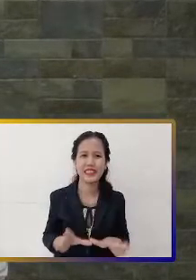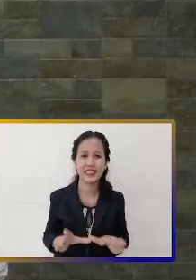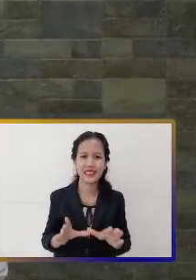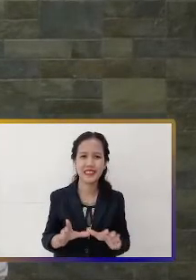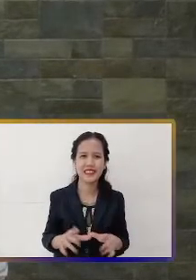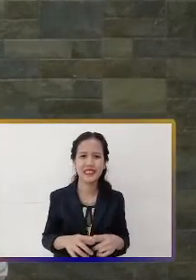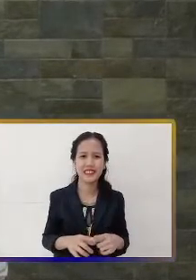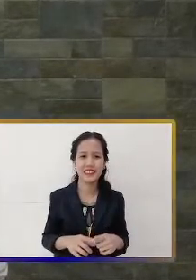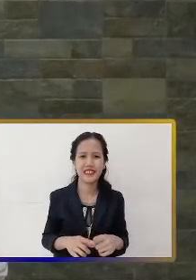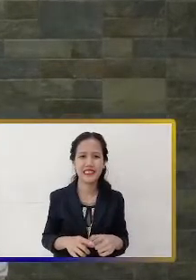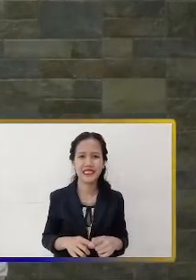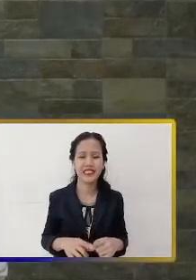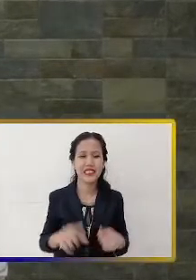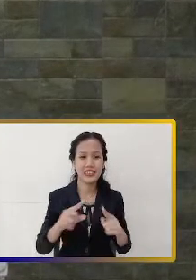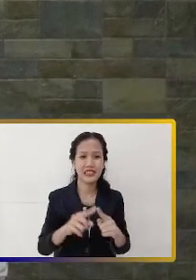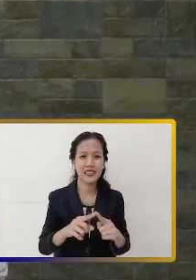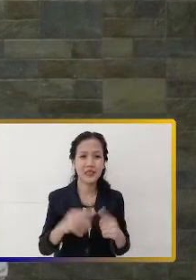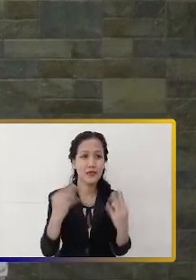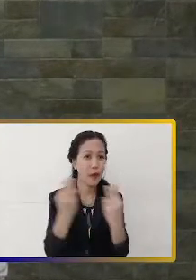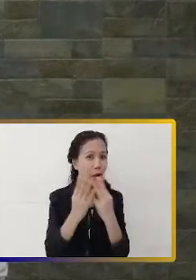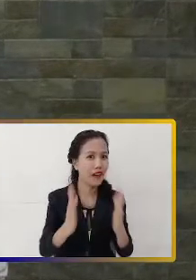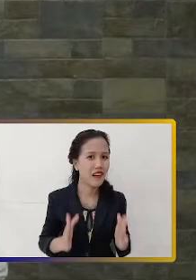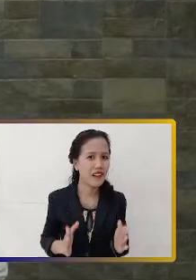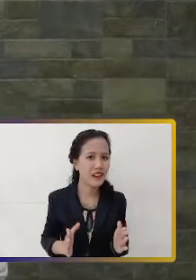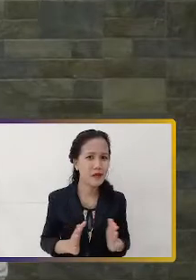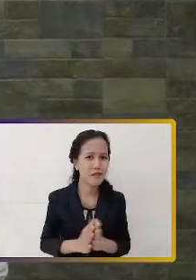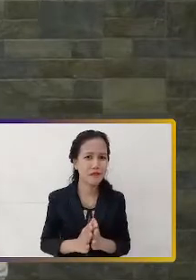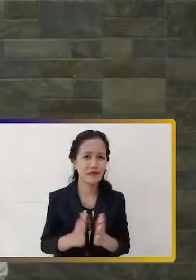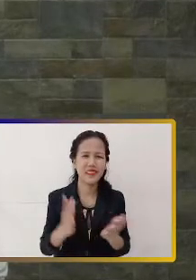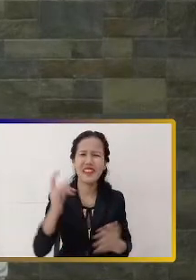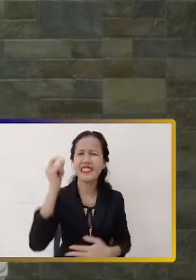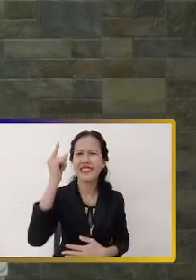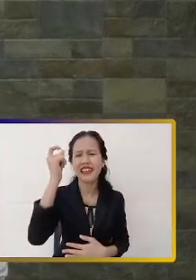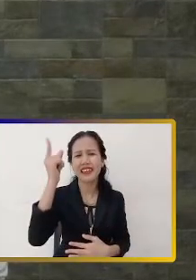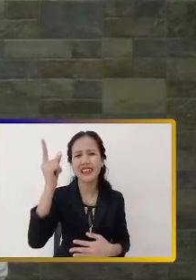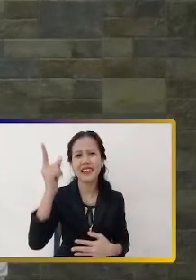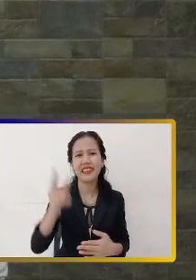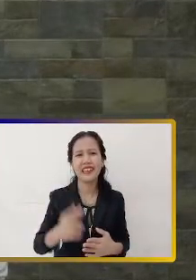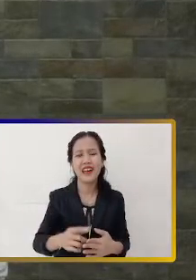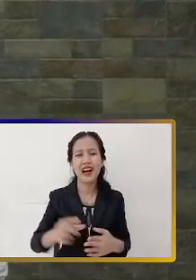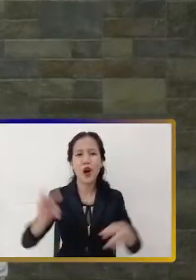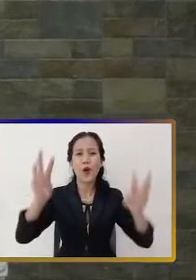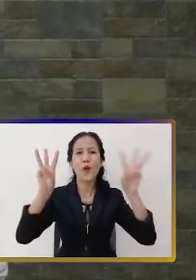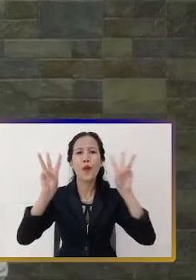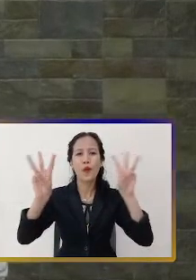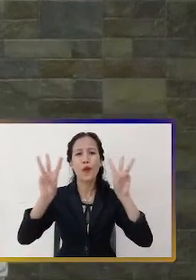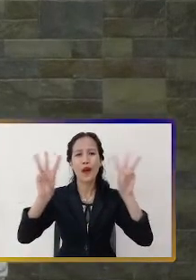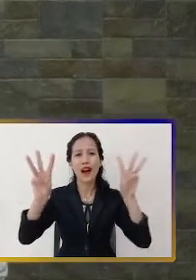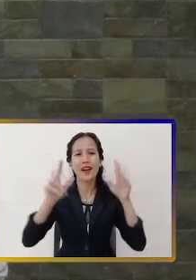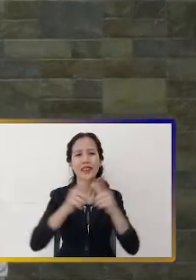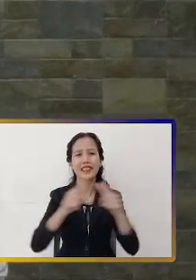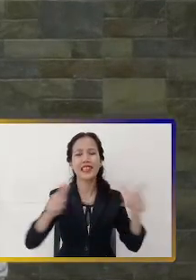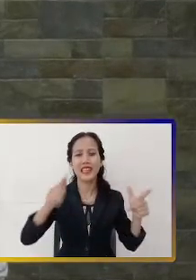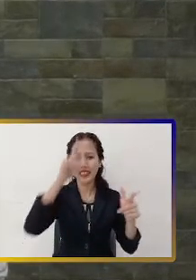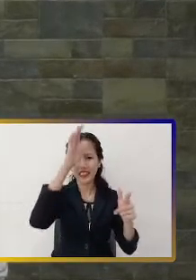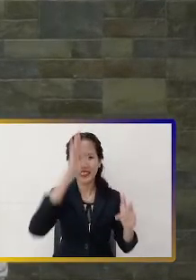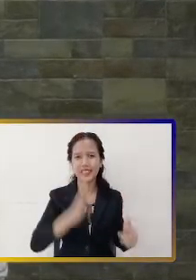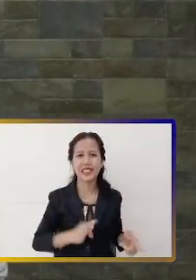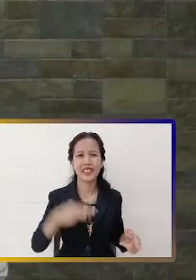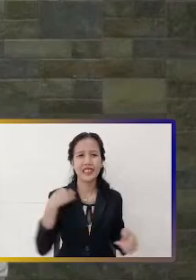Do you understand saying? Wow, I'm telling you, what a great God that we are serving, brother.